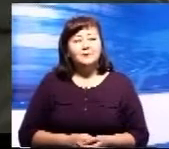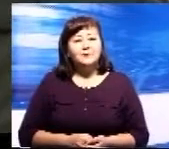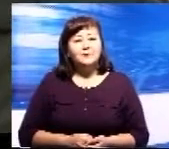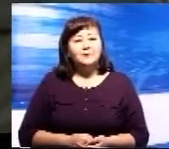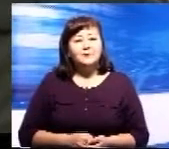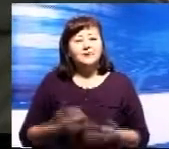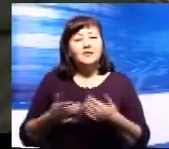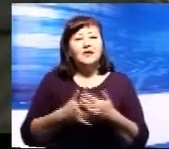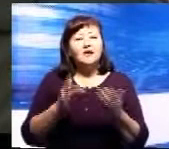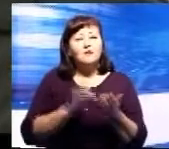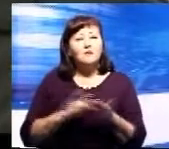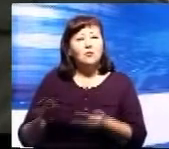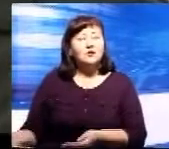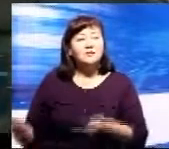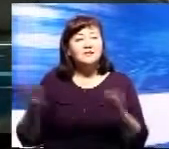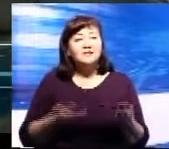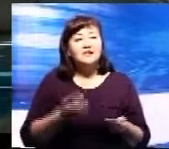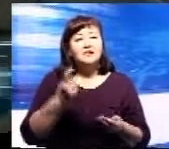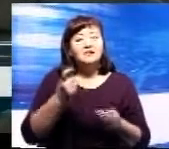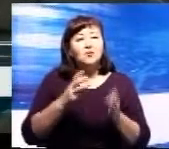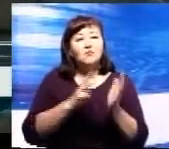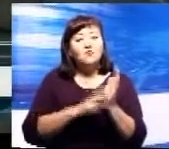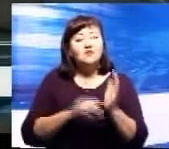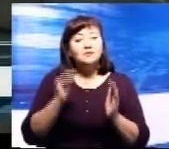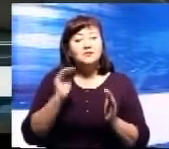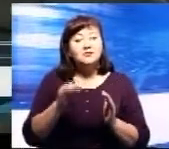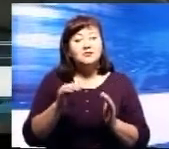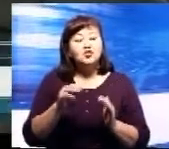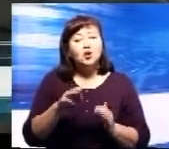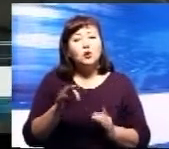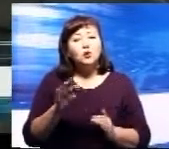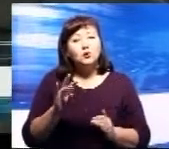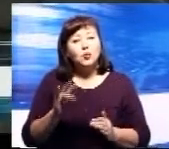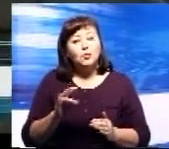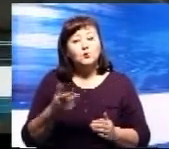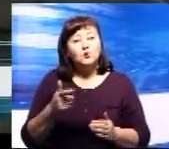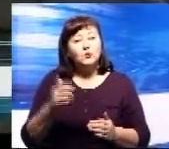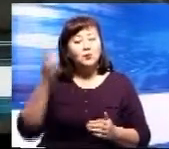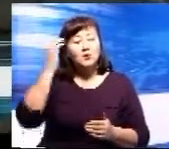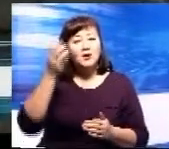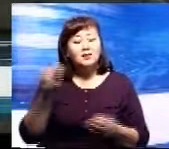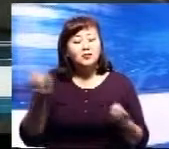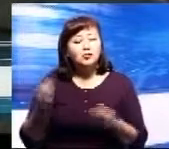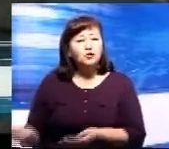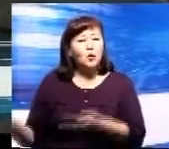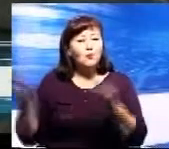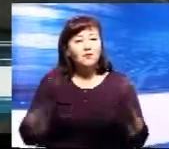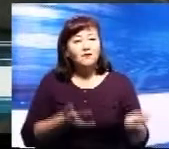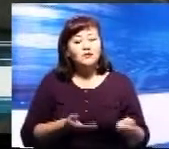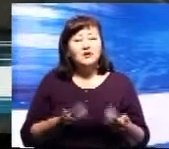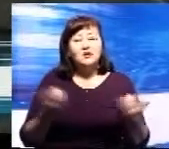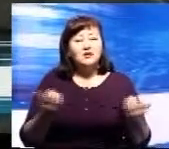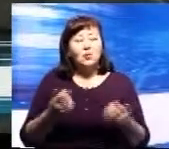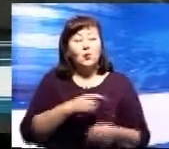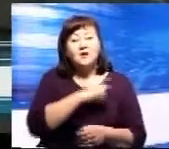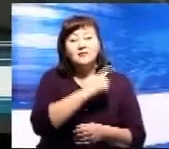В город завезено свыше 180 тысяч тонн угля, которые уже разобраны. И поставки угля не прекращаются. Ажиотажного спроса как такового нет.